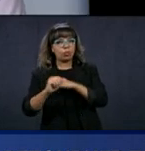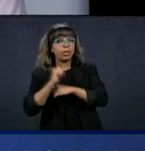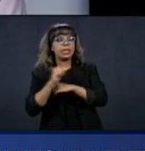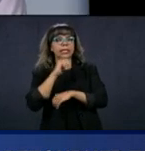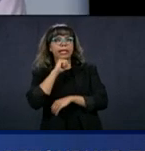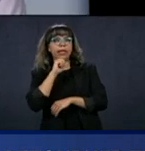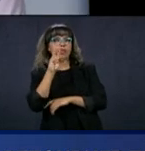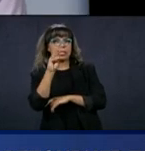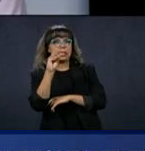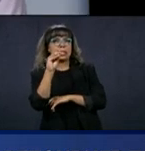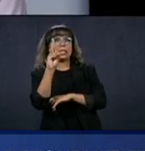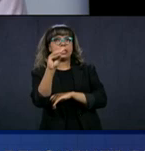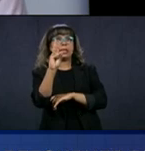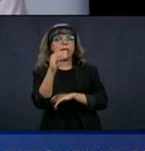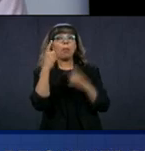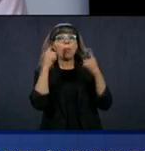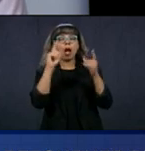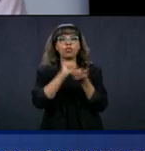été dit il y a quelques jours.